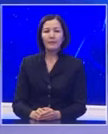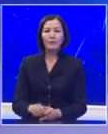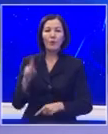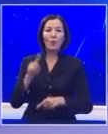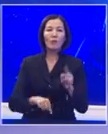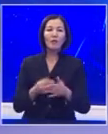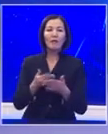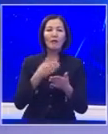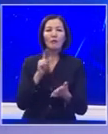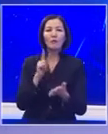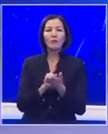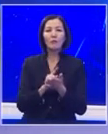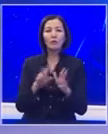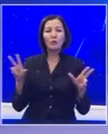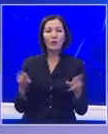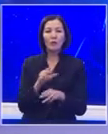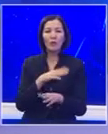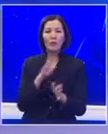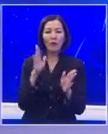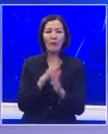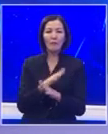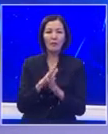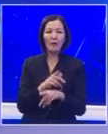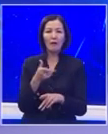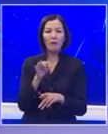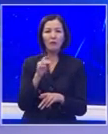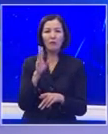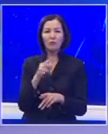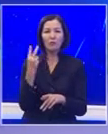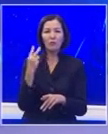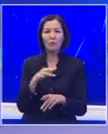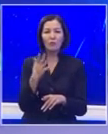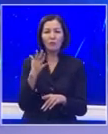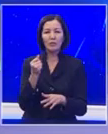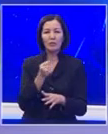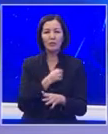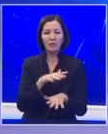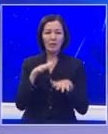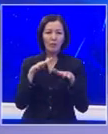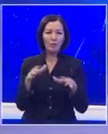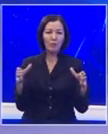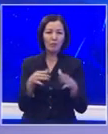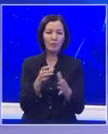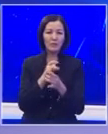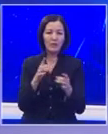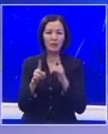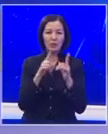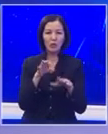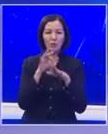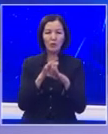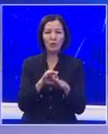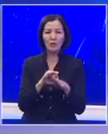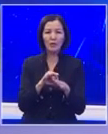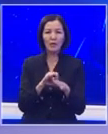Otan алдындагы борушун өтөүгө ант этти. Капшагай гарнизонунун 35-ші десанттык шабуулдаушы бригадасында салтанатты жыйын өттү.